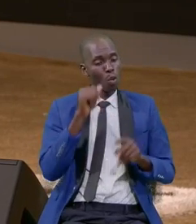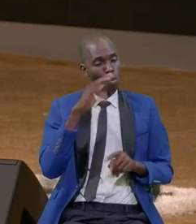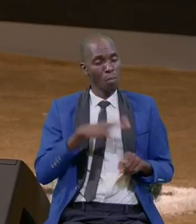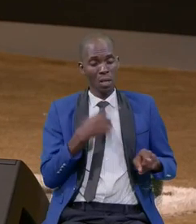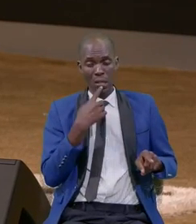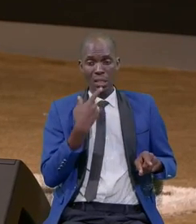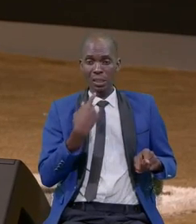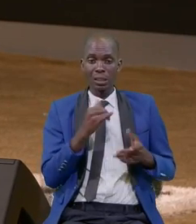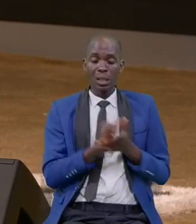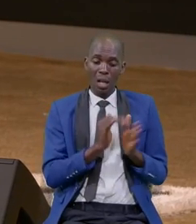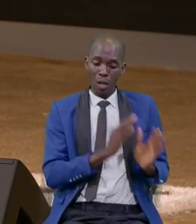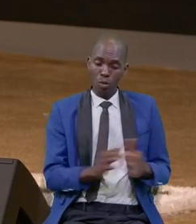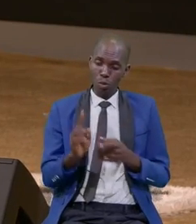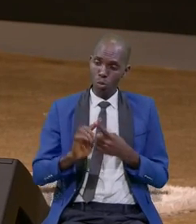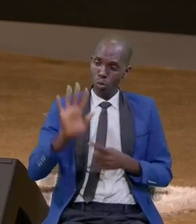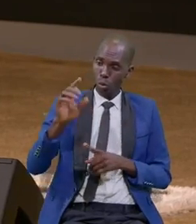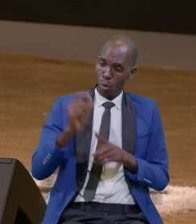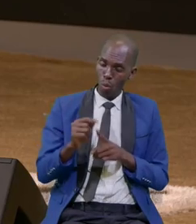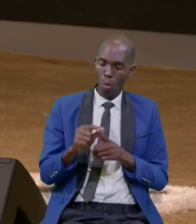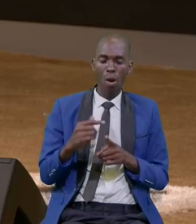selon vos paroles,